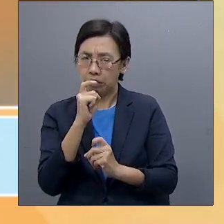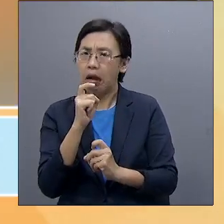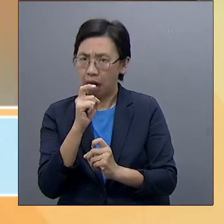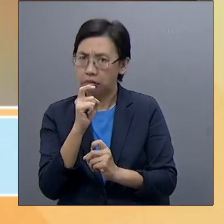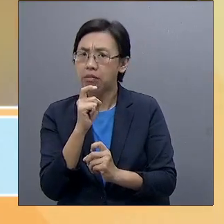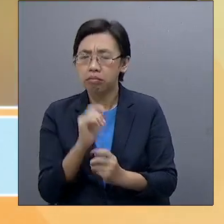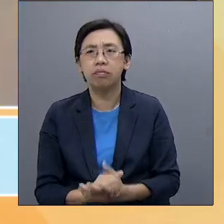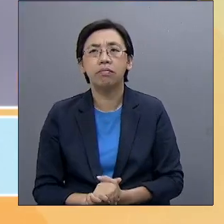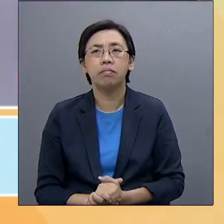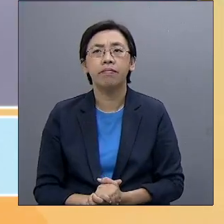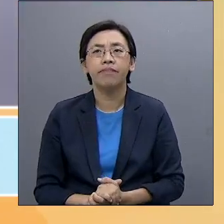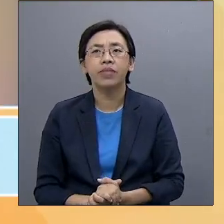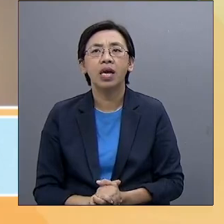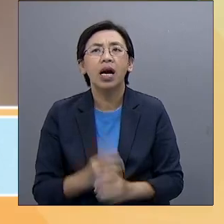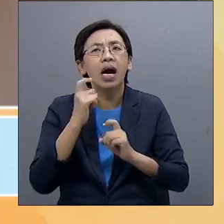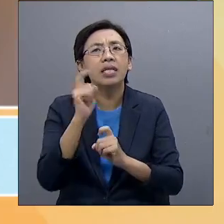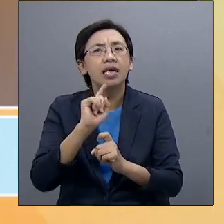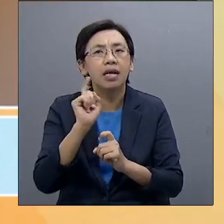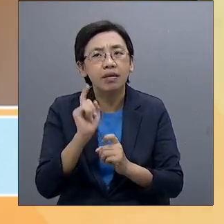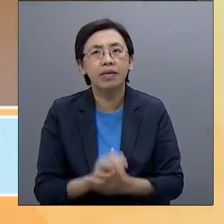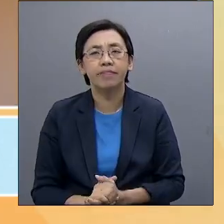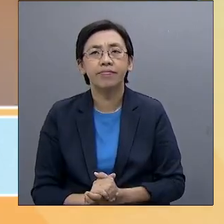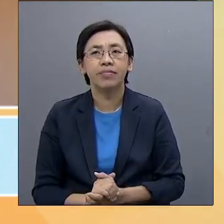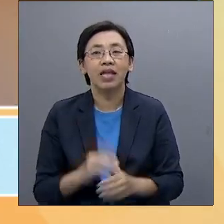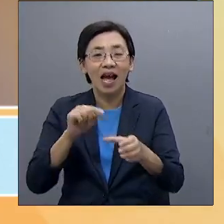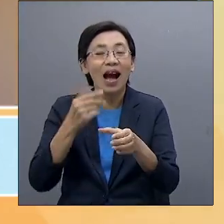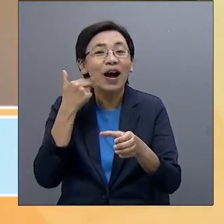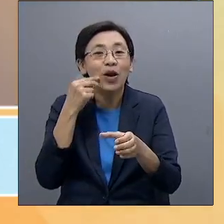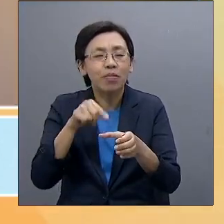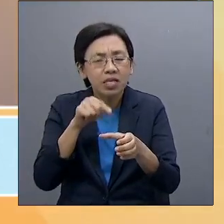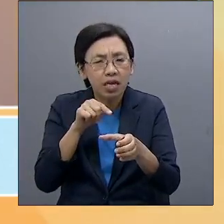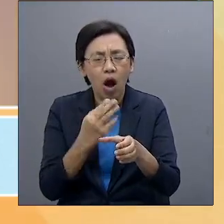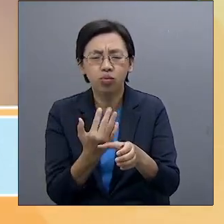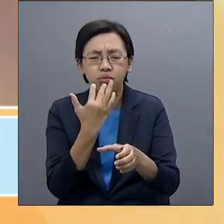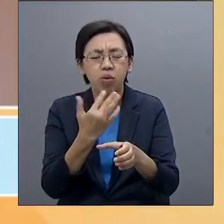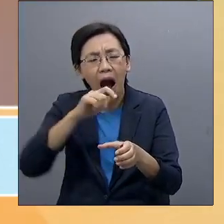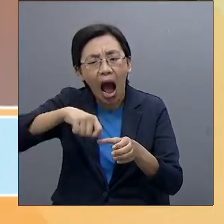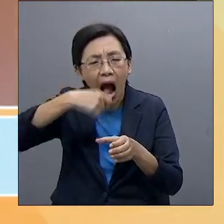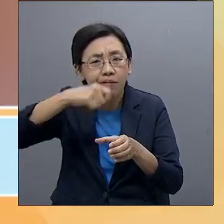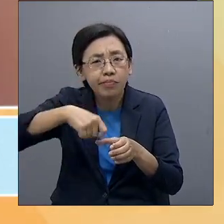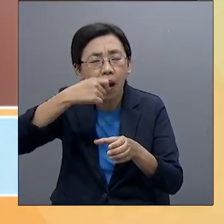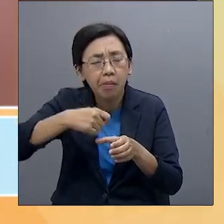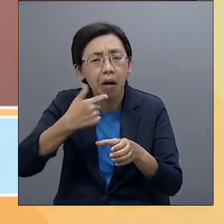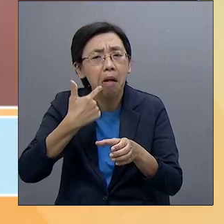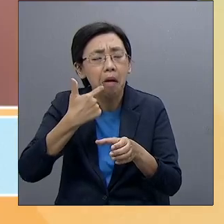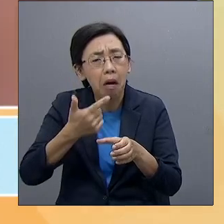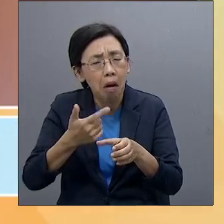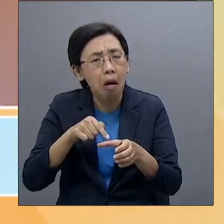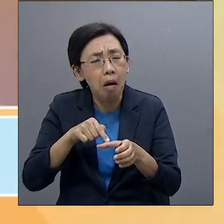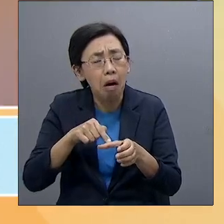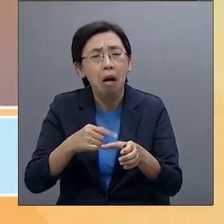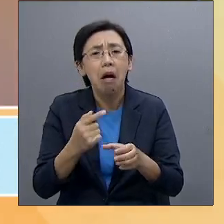ครับ ค่ะความเสี่ยงที่เกิดขึ้นนี่มีอะไรบ้างคะอาจารย ์ครับ ก็อันตรายของไนโตรเจนเนี่ยของไนโตรเจนเหลวน